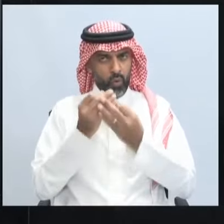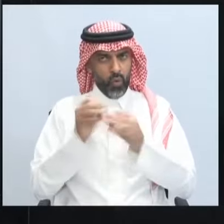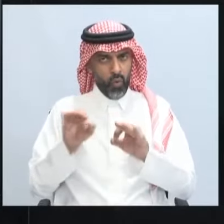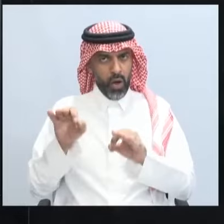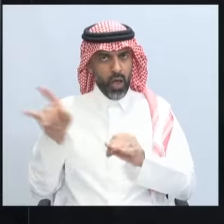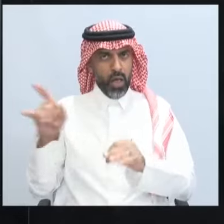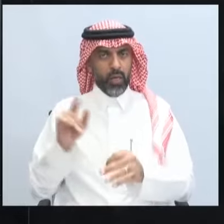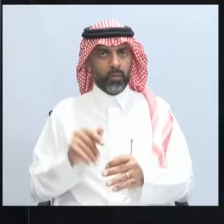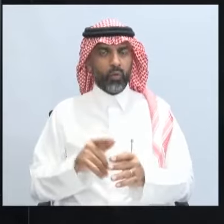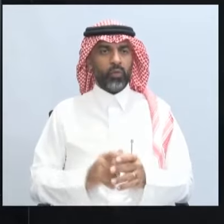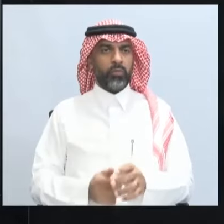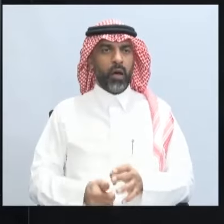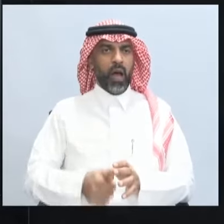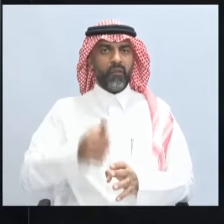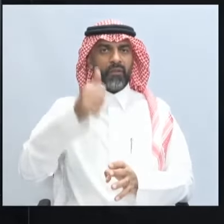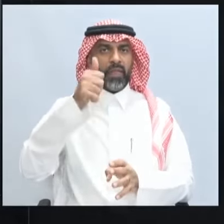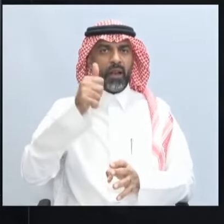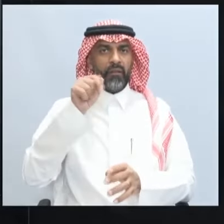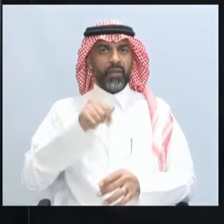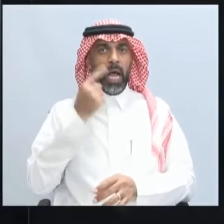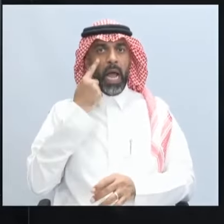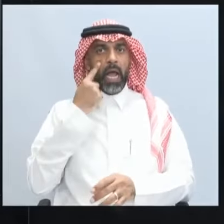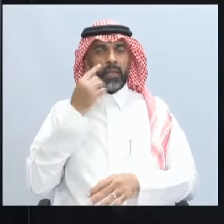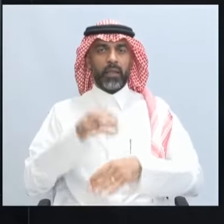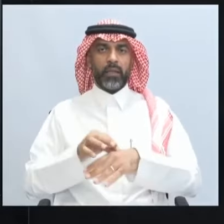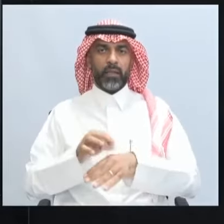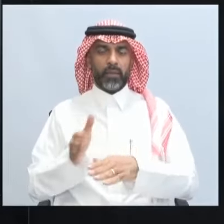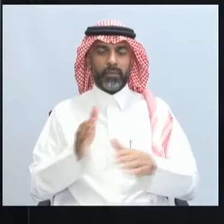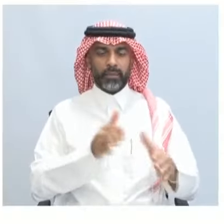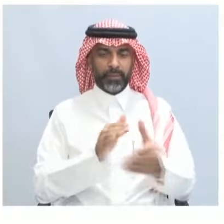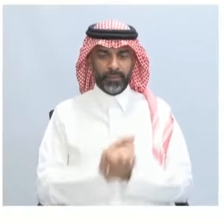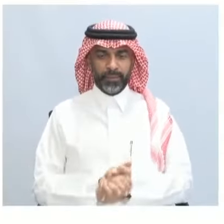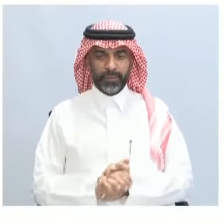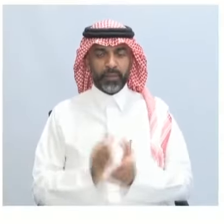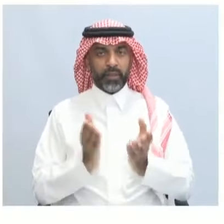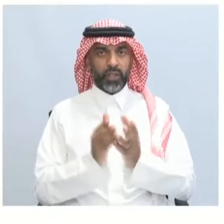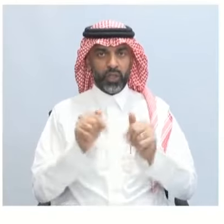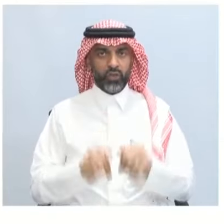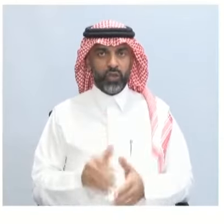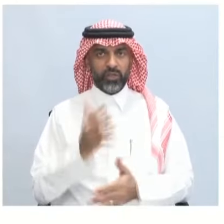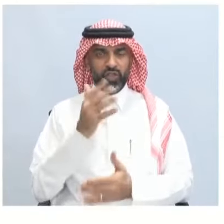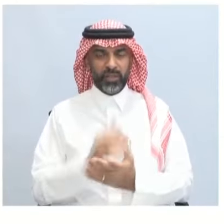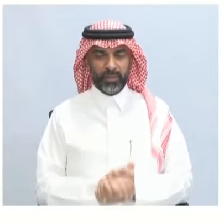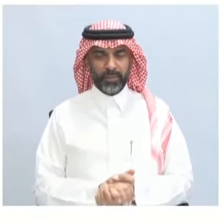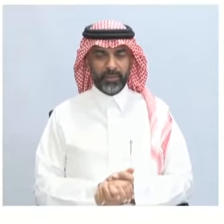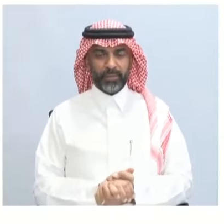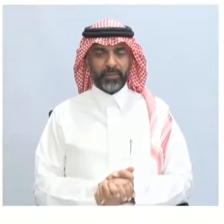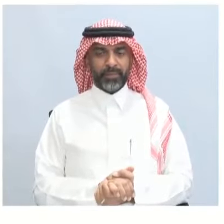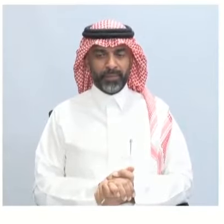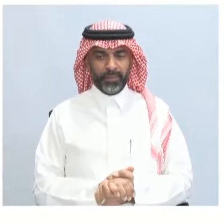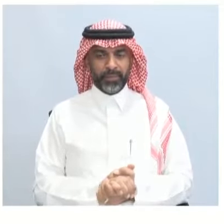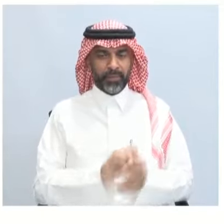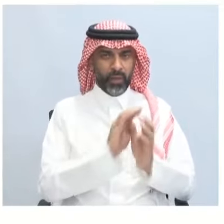تحققت الى الاحسن والافضل في حياتهم بعد ذلك ننطلق في درسنا الجديد سناخذ باذن الله الوحده الثالثه